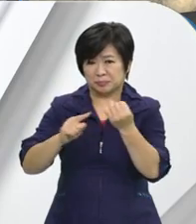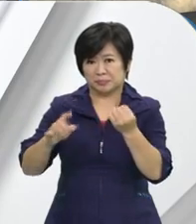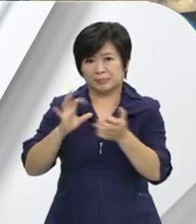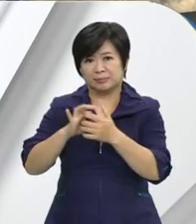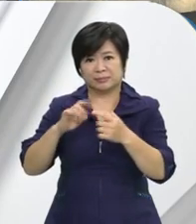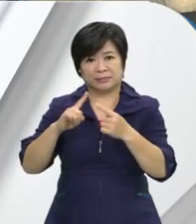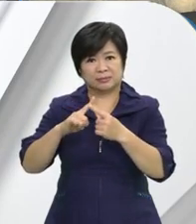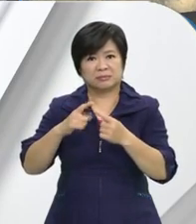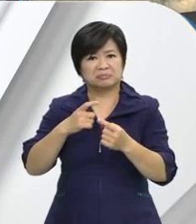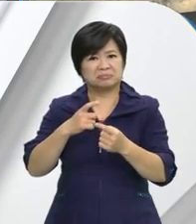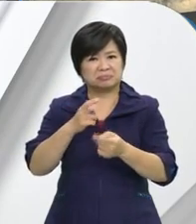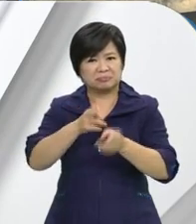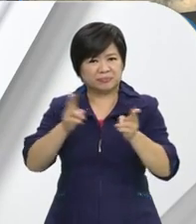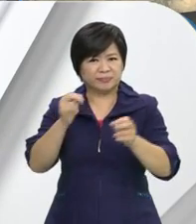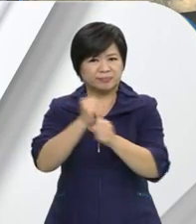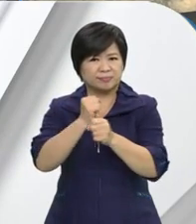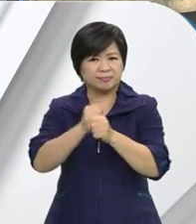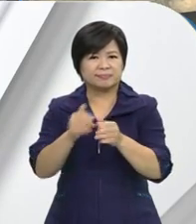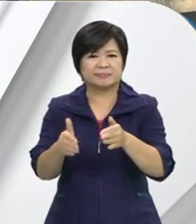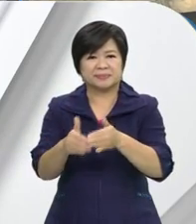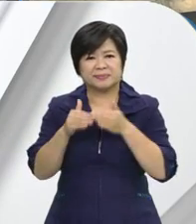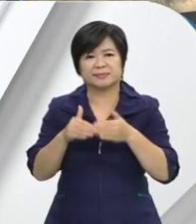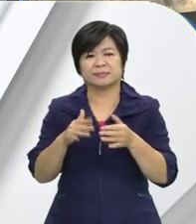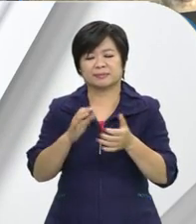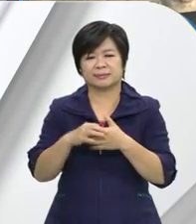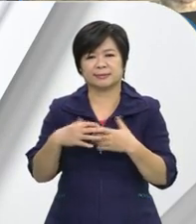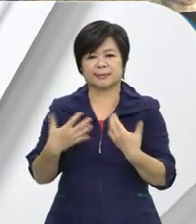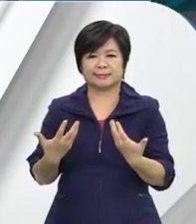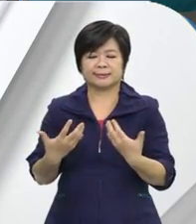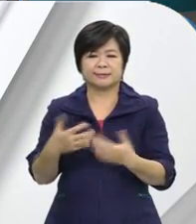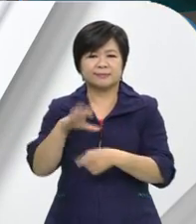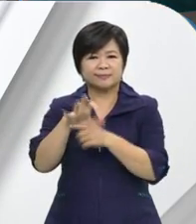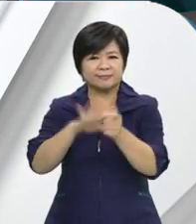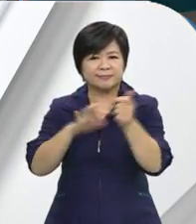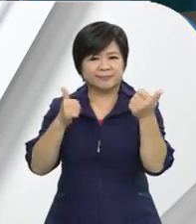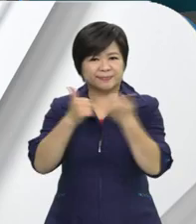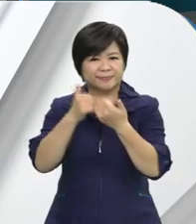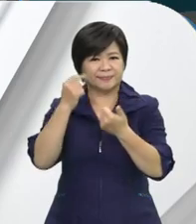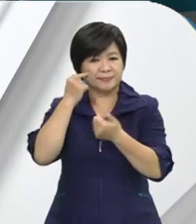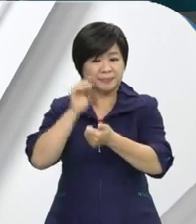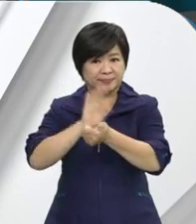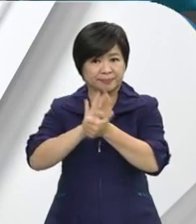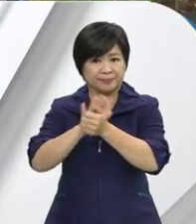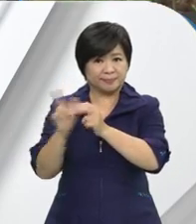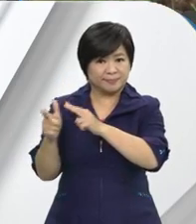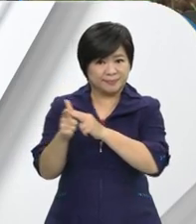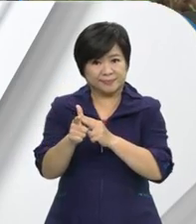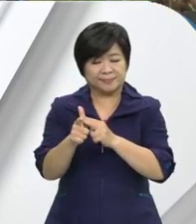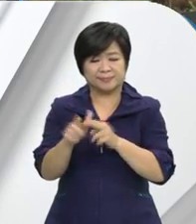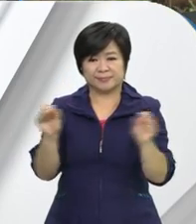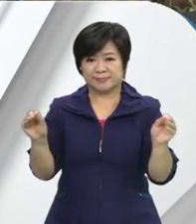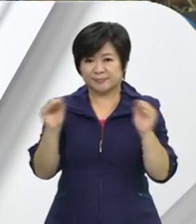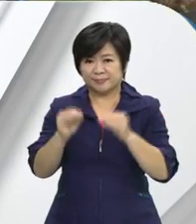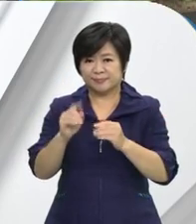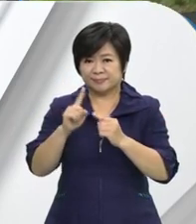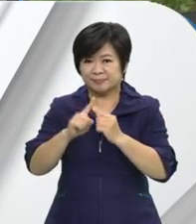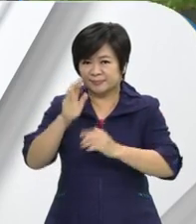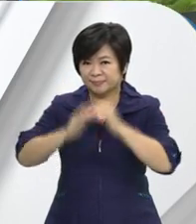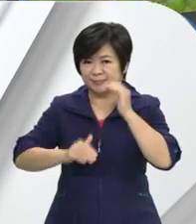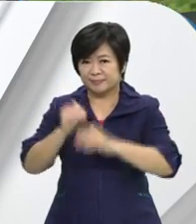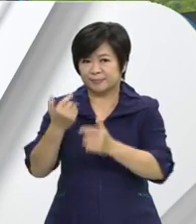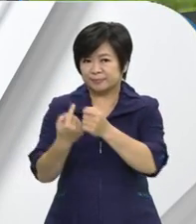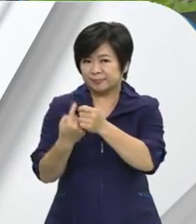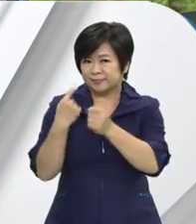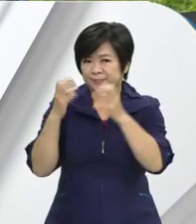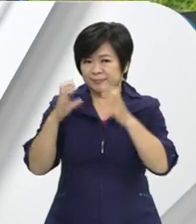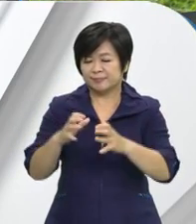就下下都为人工改投入。首先农委会处退休来少改农村改营地，去年